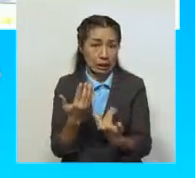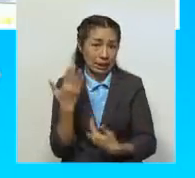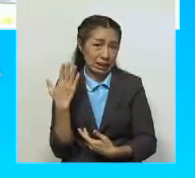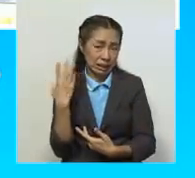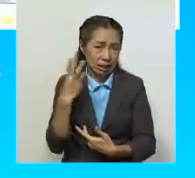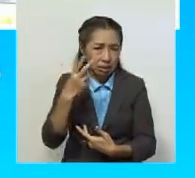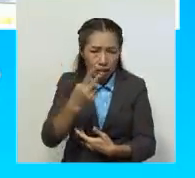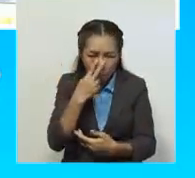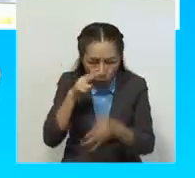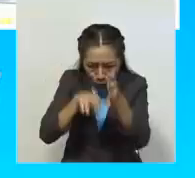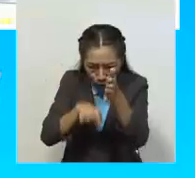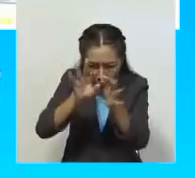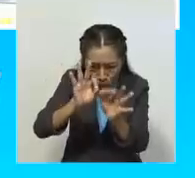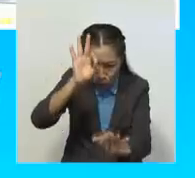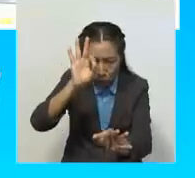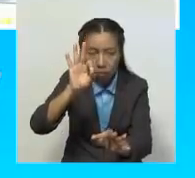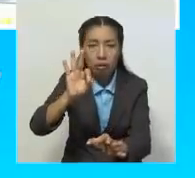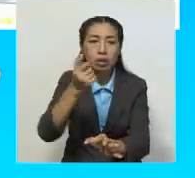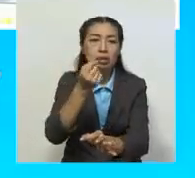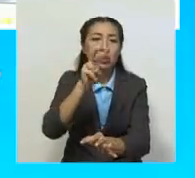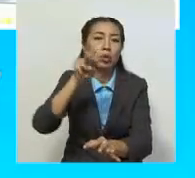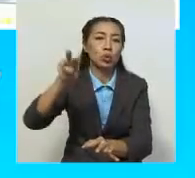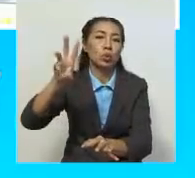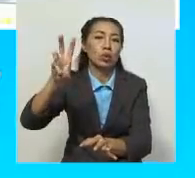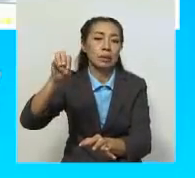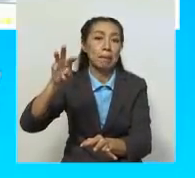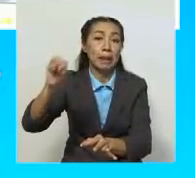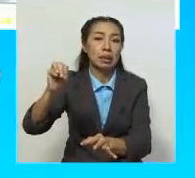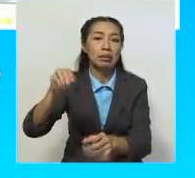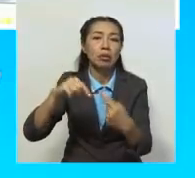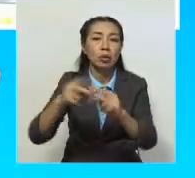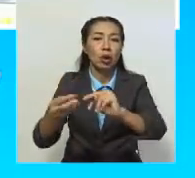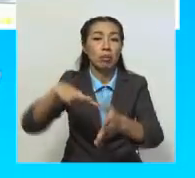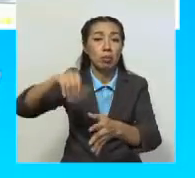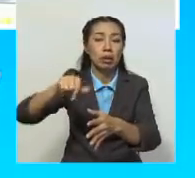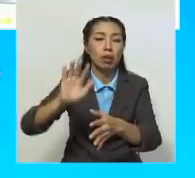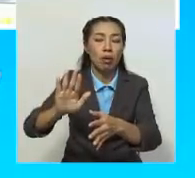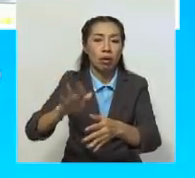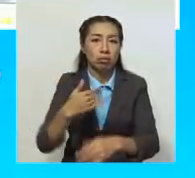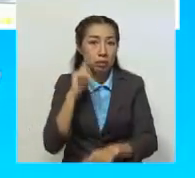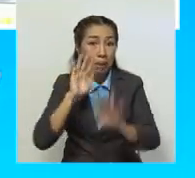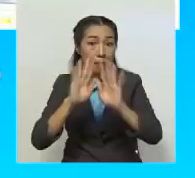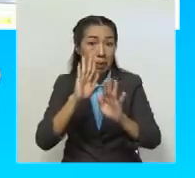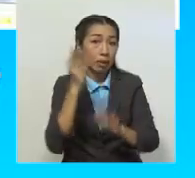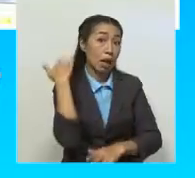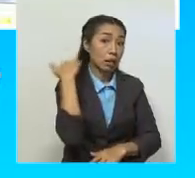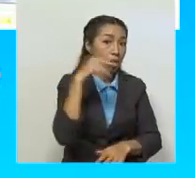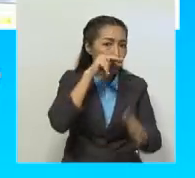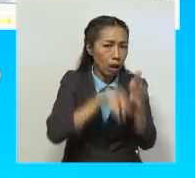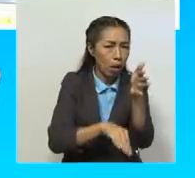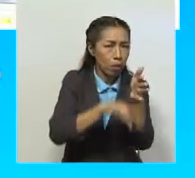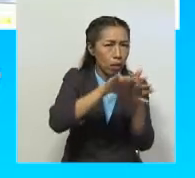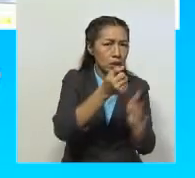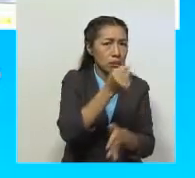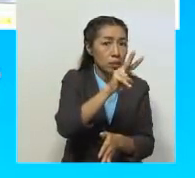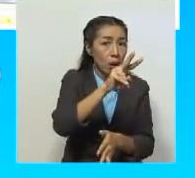ที่สูงสุดก็คือ12.60 เมตรนะครับในตัวเมืองเนี่ยซึ่งว่าเทียบกับครั้งที่แล้วที่ระดับน้ำสูงสุดเนี่ย